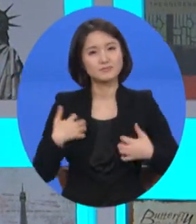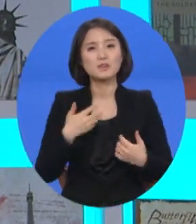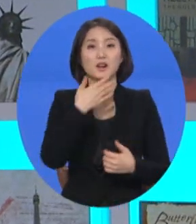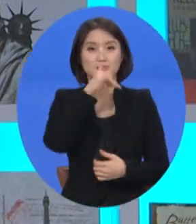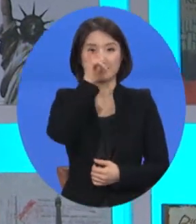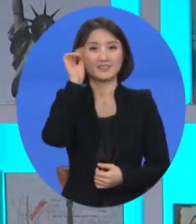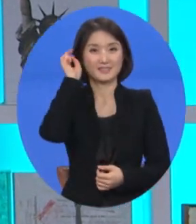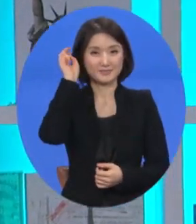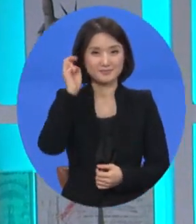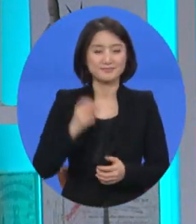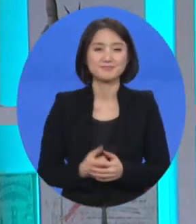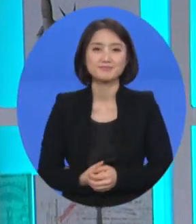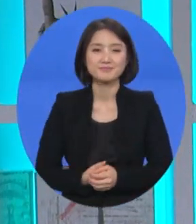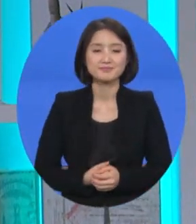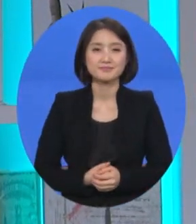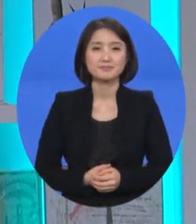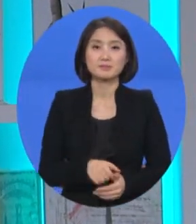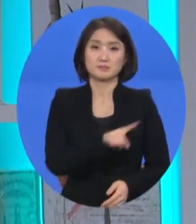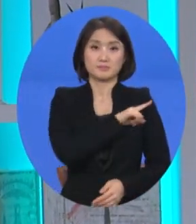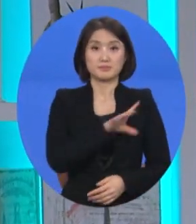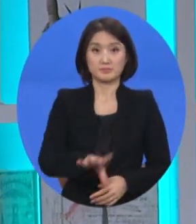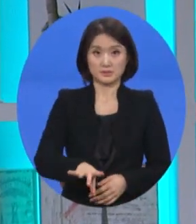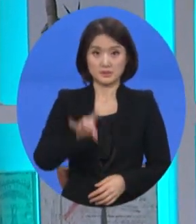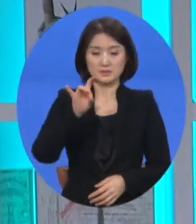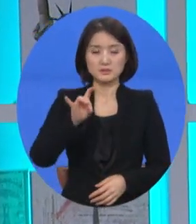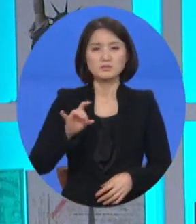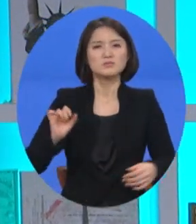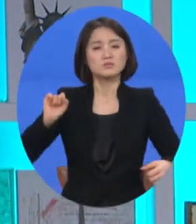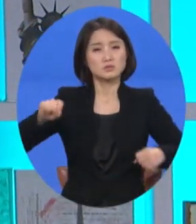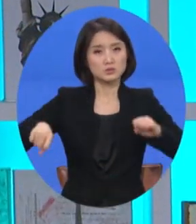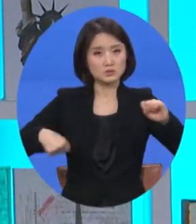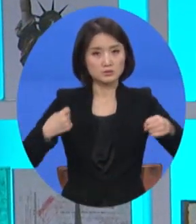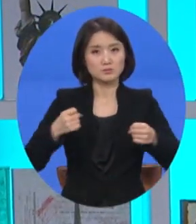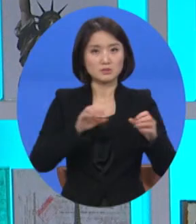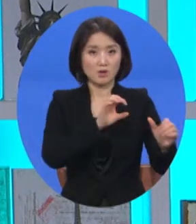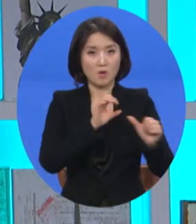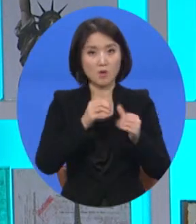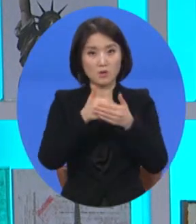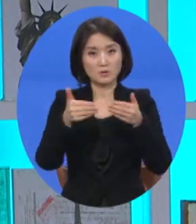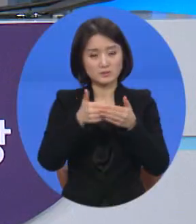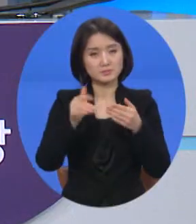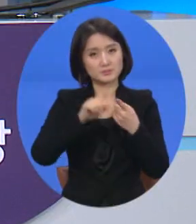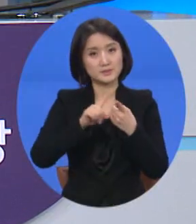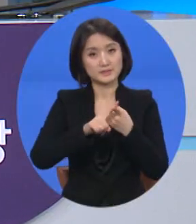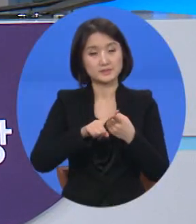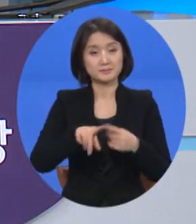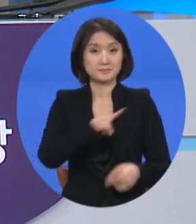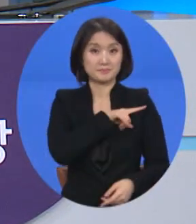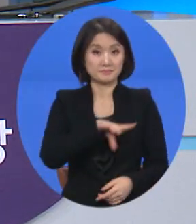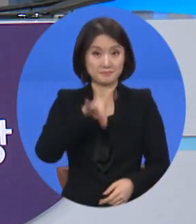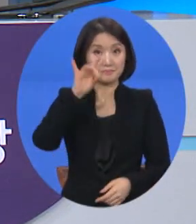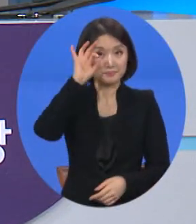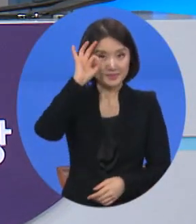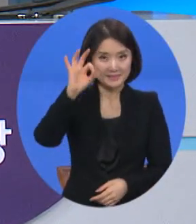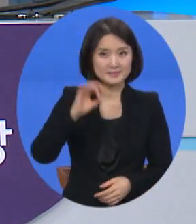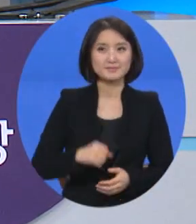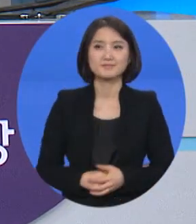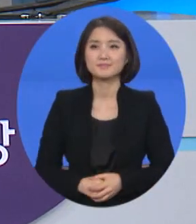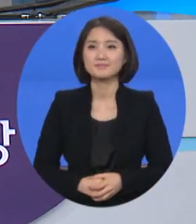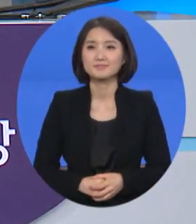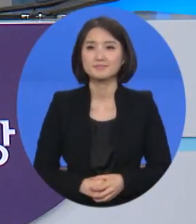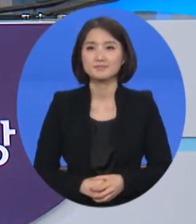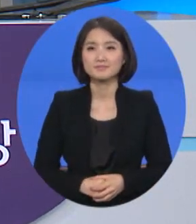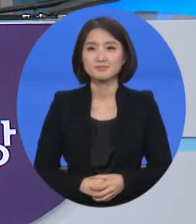짐승 을 소재로 한 그림들이 어떤 의미를 가지고 있는가 그것을 한번 알아보도록 하겠습니다 먼저 첫번째 그림을 한번 보도록